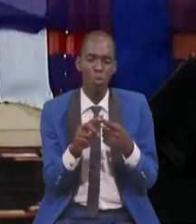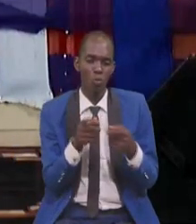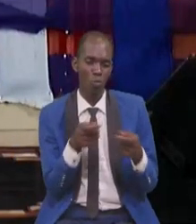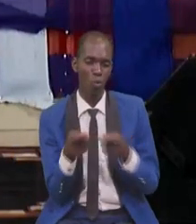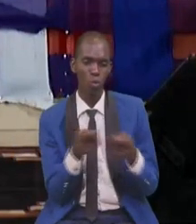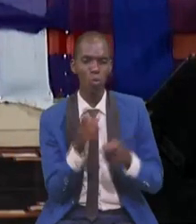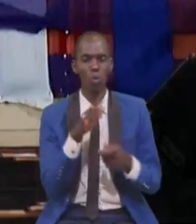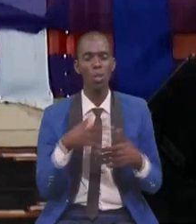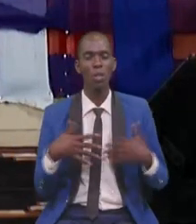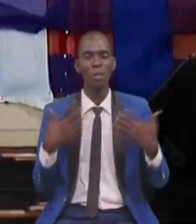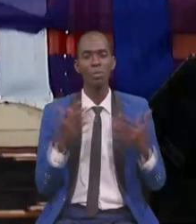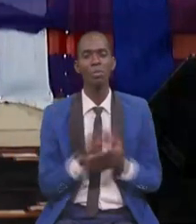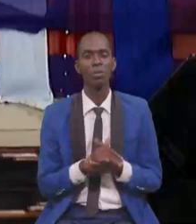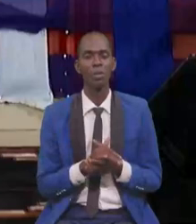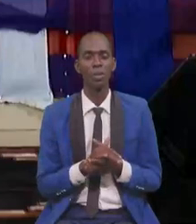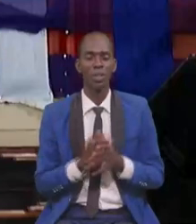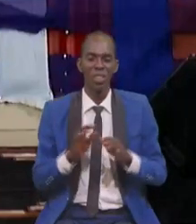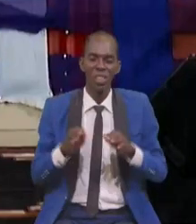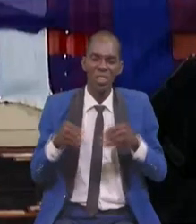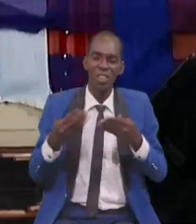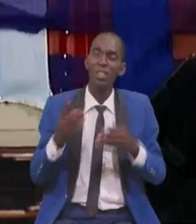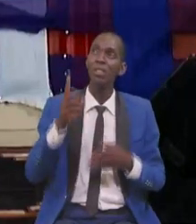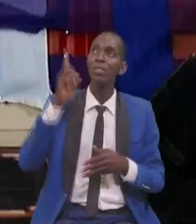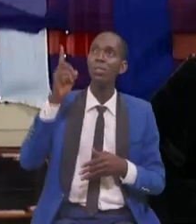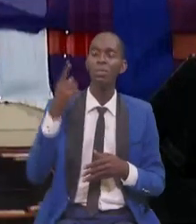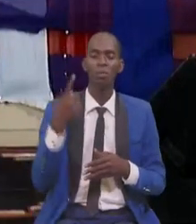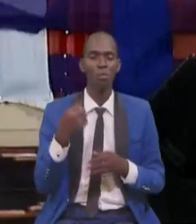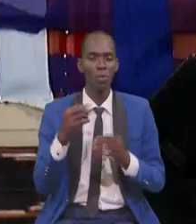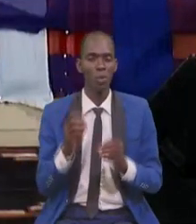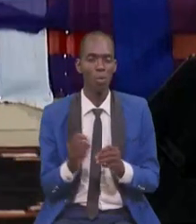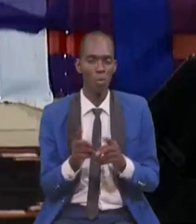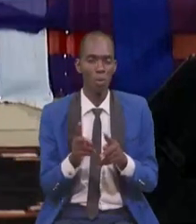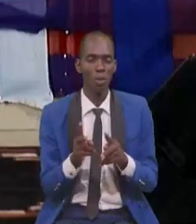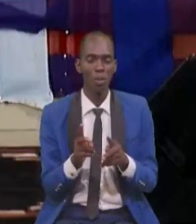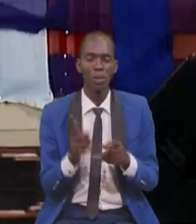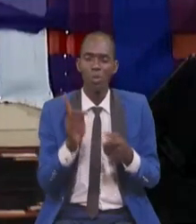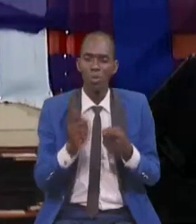de dompter votre vie. Donnez-lui la chance